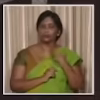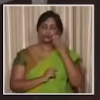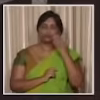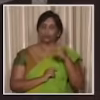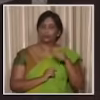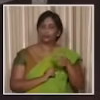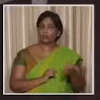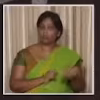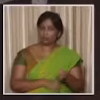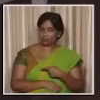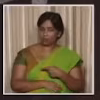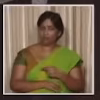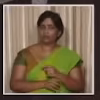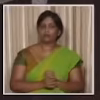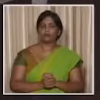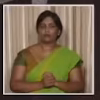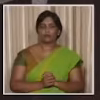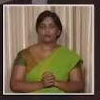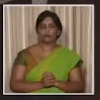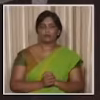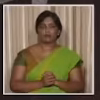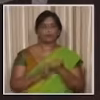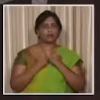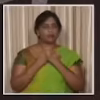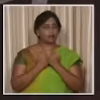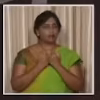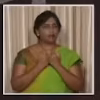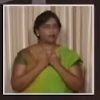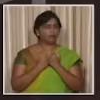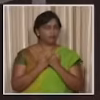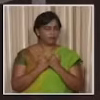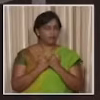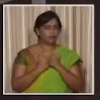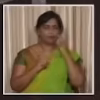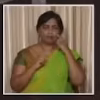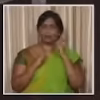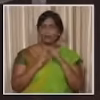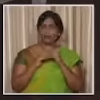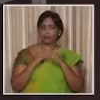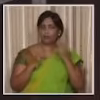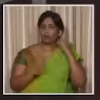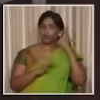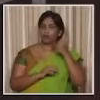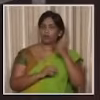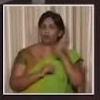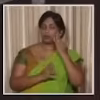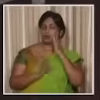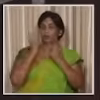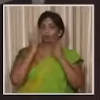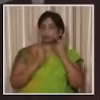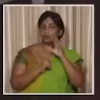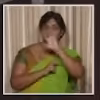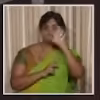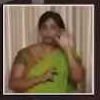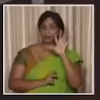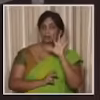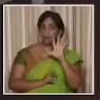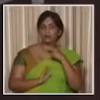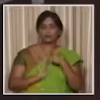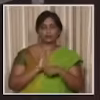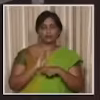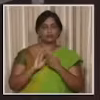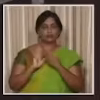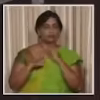අද දවසේ ට්‍රැවල් ඔෆ් පාත් කියන සංගරාවේ තියෙනවා ලෝකේ හොඳම සංචාරක රටවල් පහ අතරට ශ්‍රී